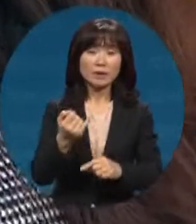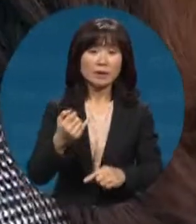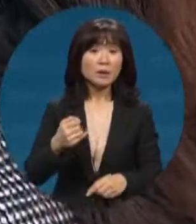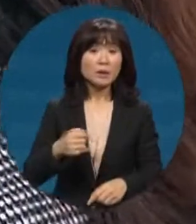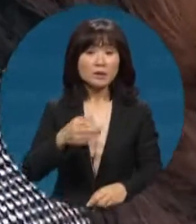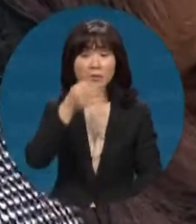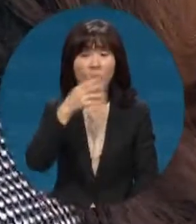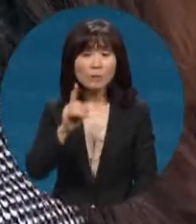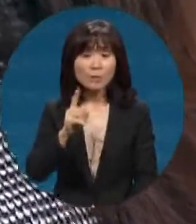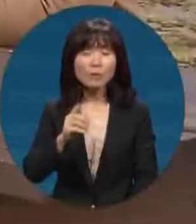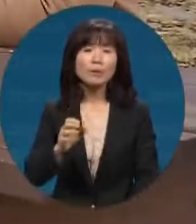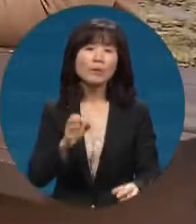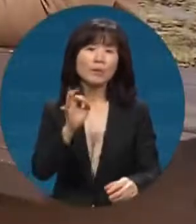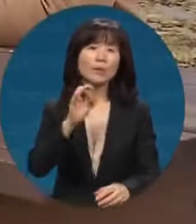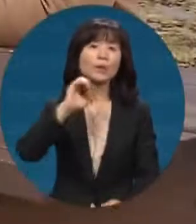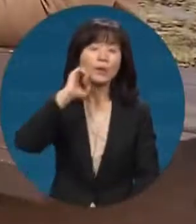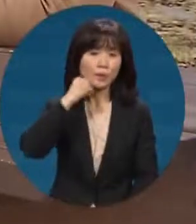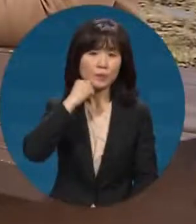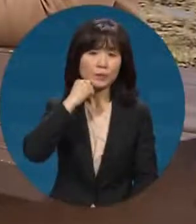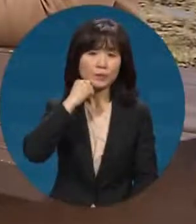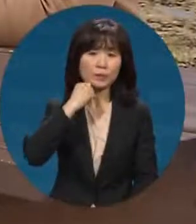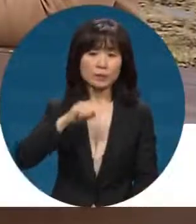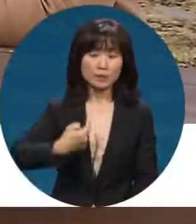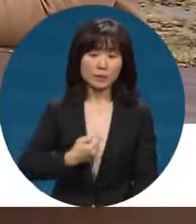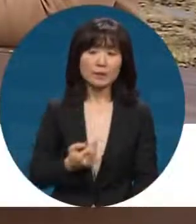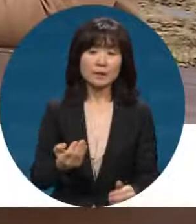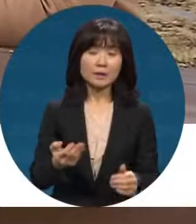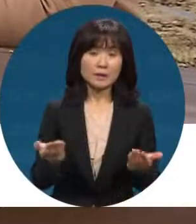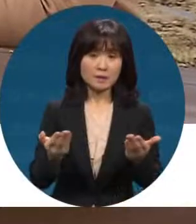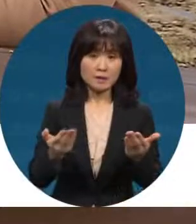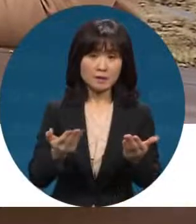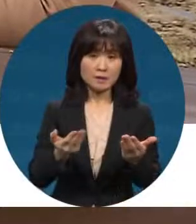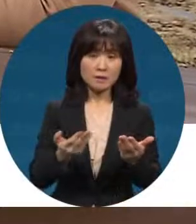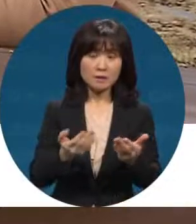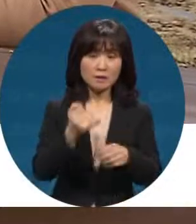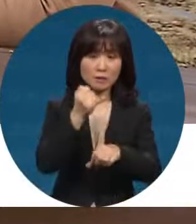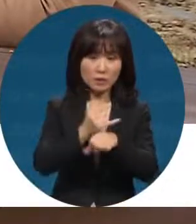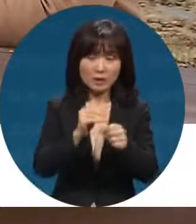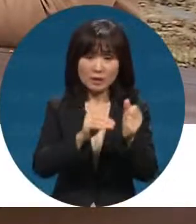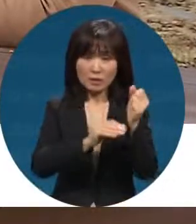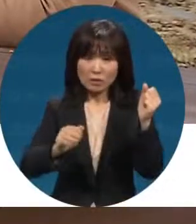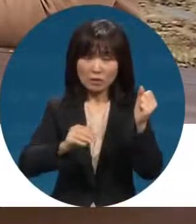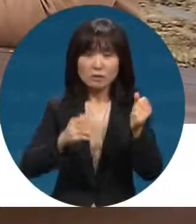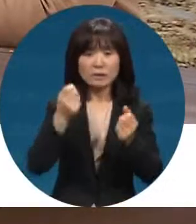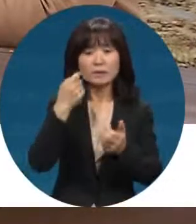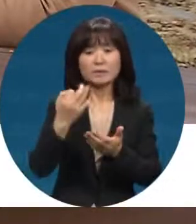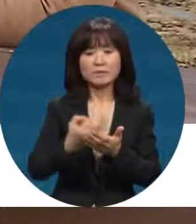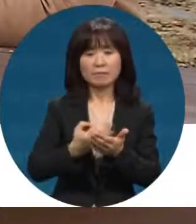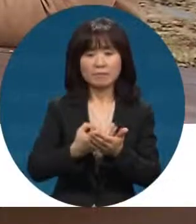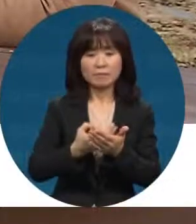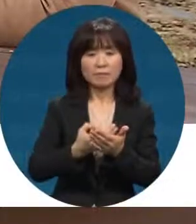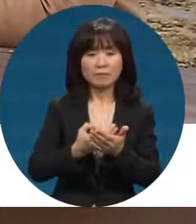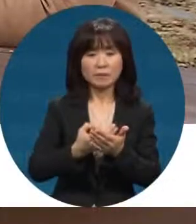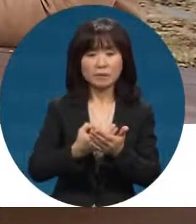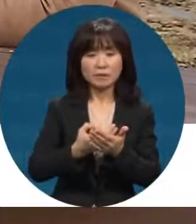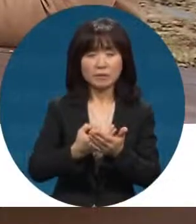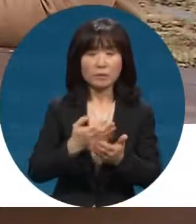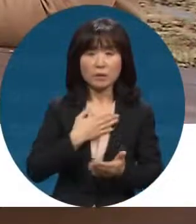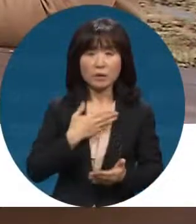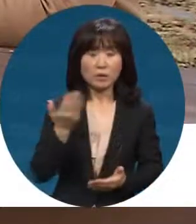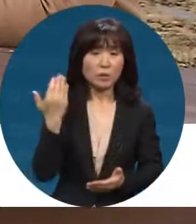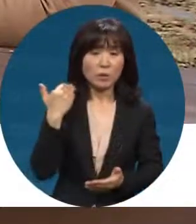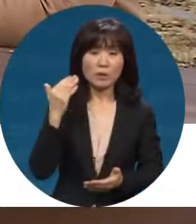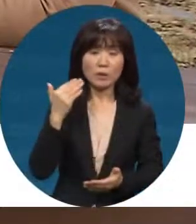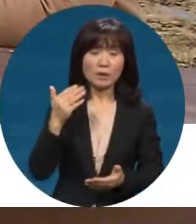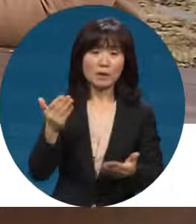어려움이었습니다 혼자서 일을 하면서 최저임금 최근에 내가 몸이 너무 안 좋아서 일을 못하고